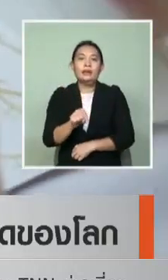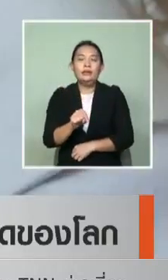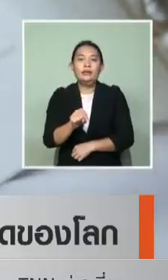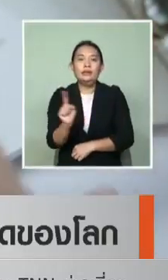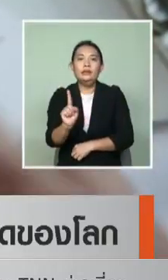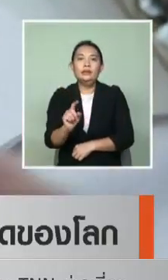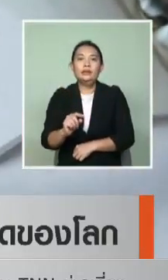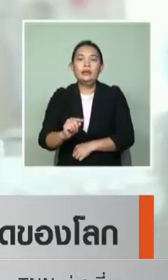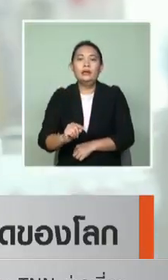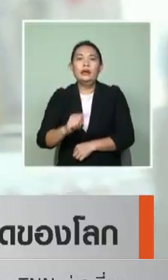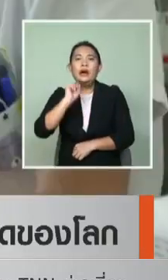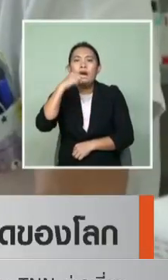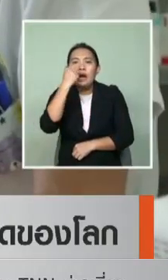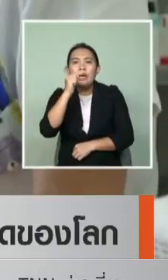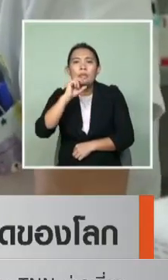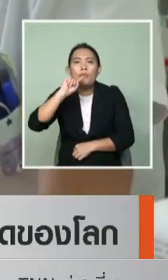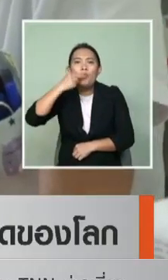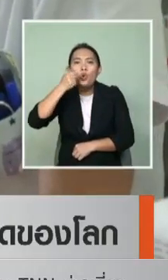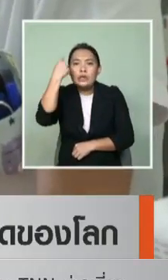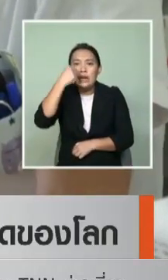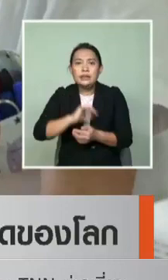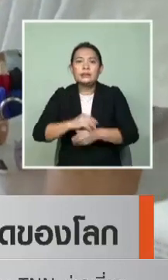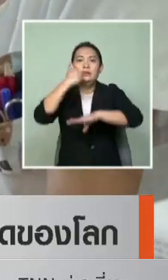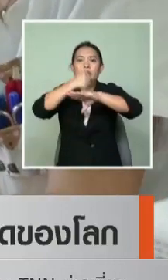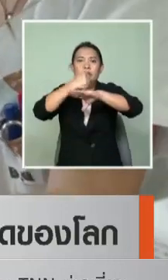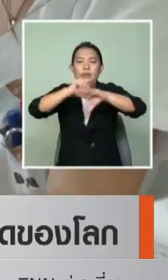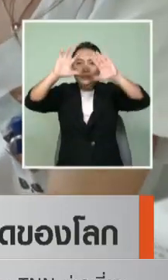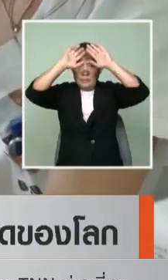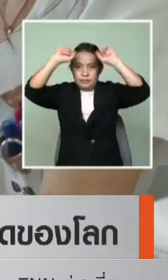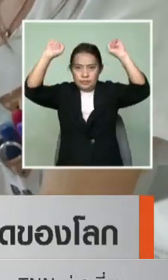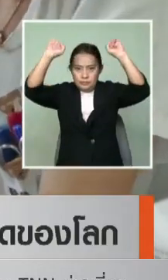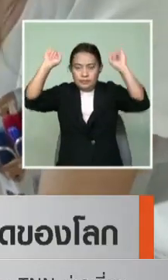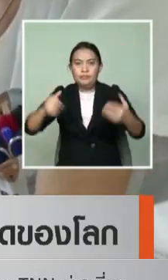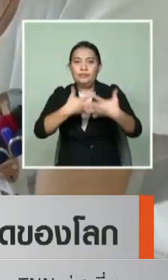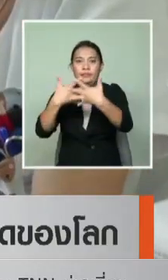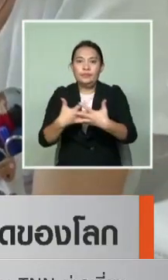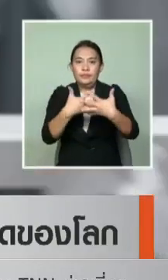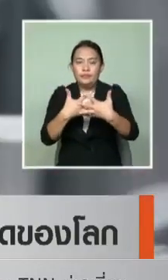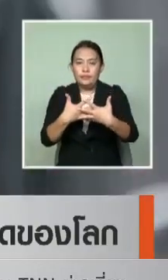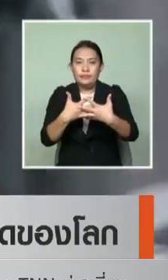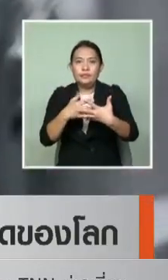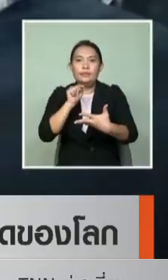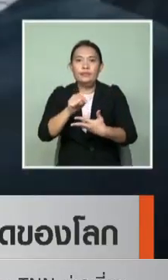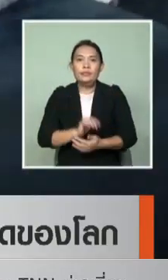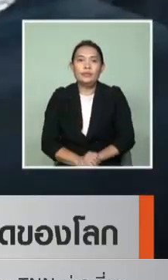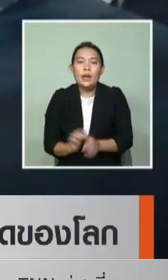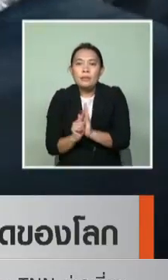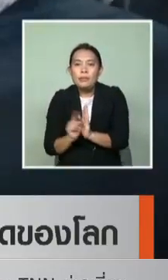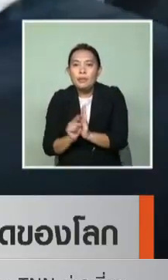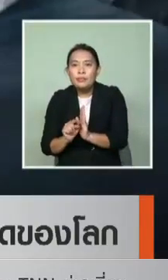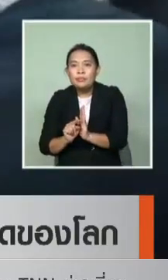ำพูดของประธานาธิบดีโดนัลด์ทรัมป์ค่ะมีการพูดถึงเรื่องนี้ประมาณ 300,000 ครั้งนะคะจาก 500,000 กว่